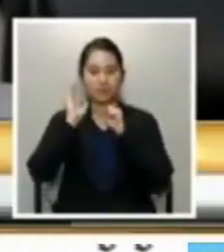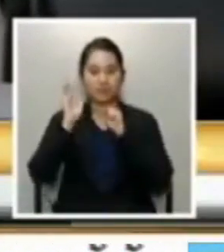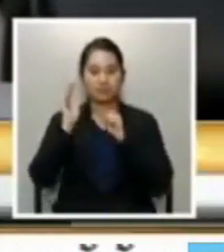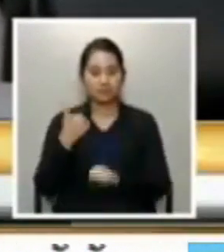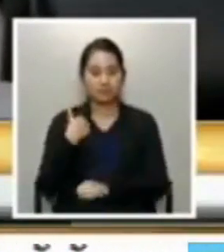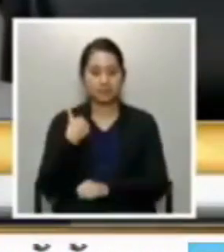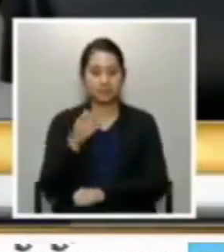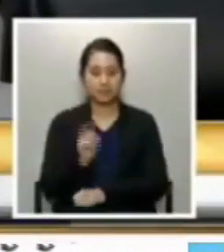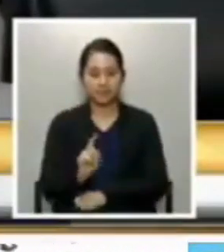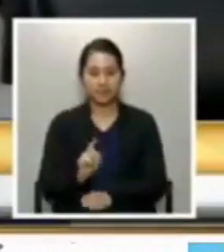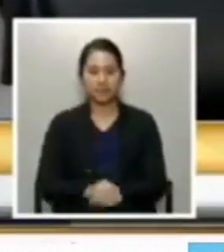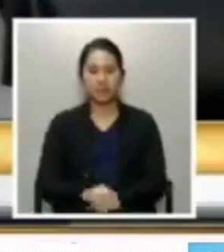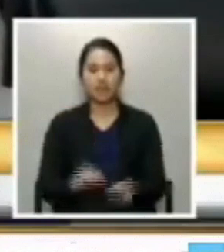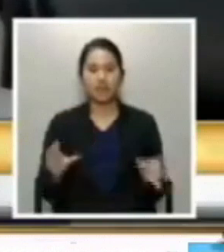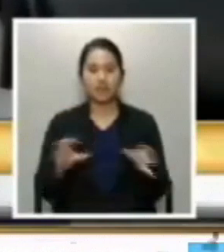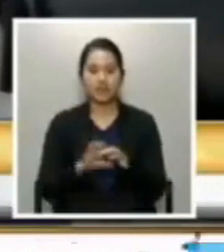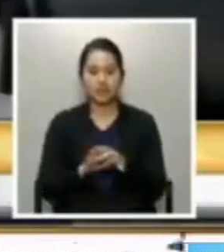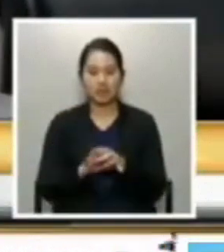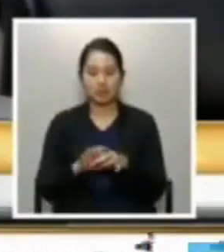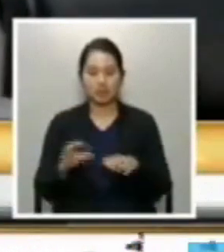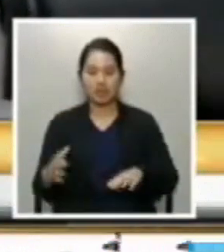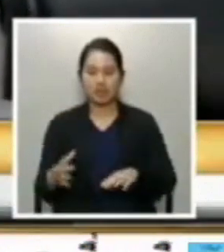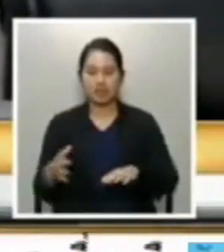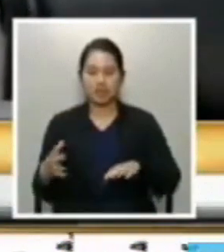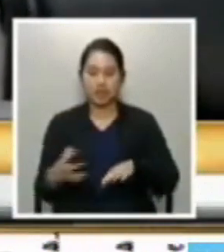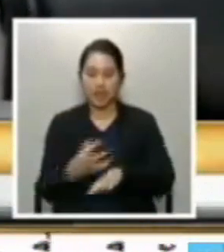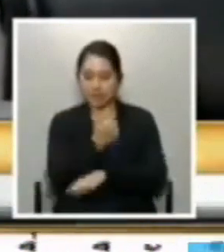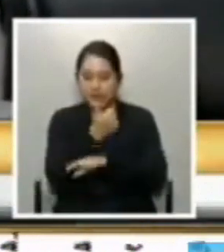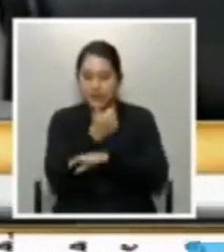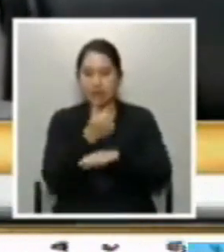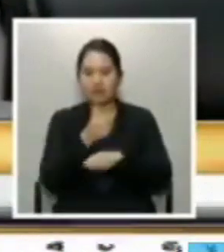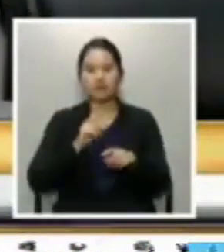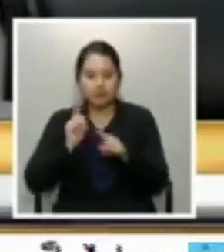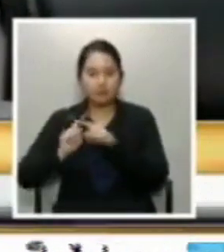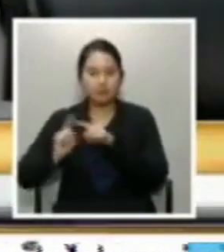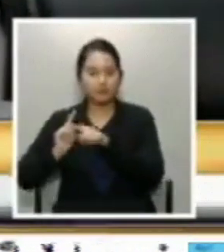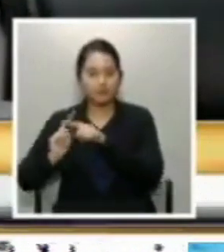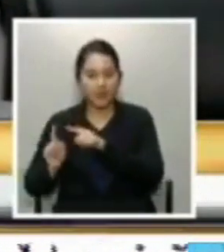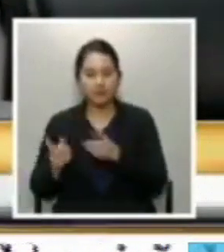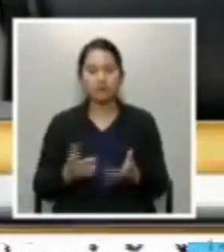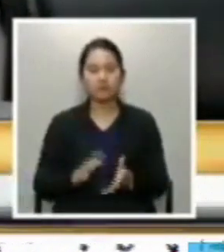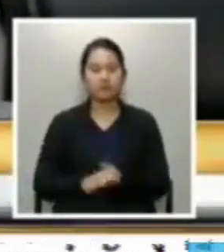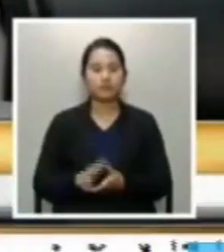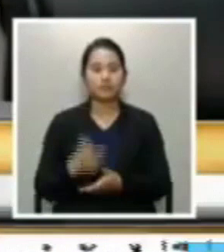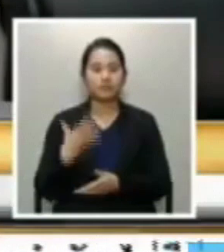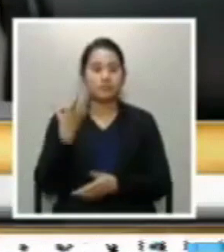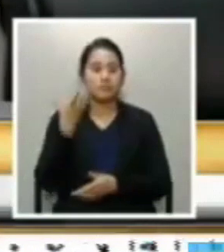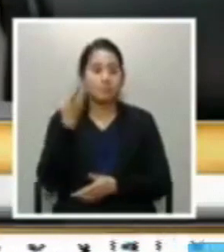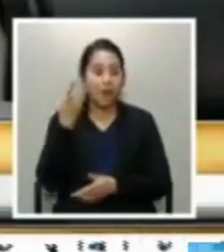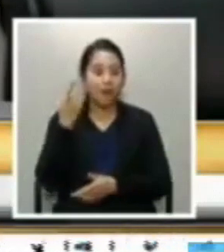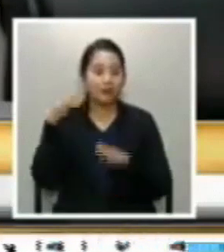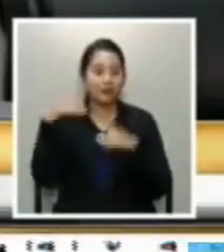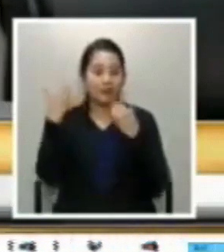าการเมืองแทรกแซงสื่อหรือสื่อแทรกแซงการเมืองนับตั้งแต่เมื่อวานจนกระทั่งเ